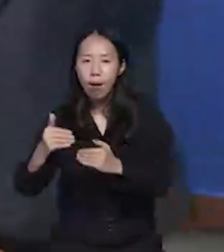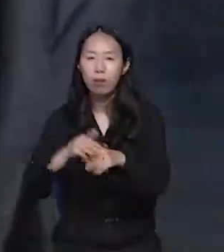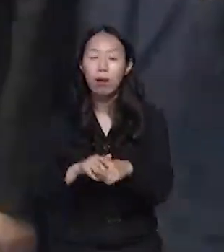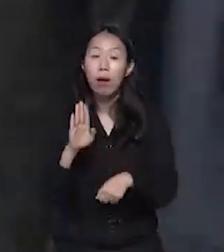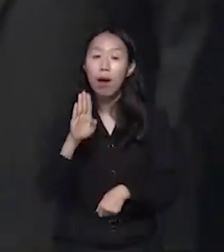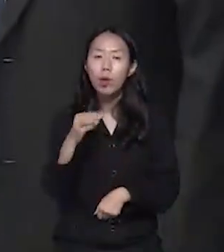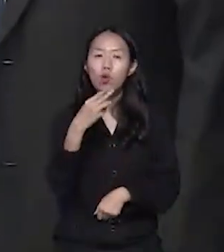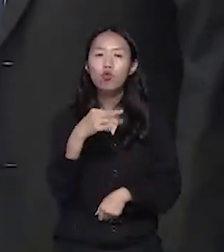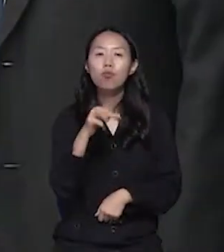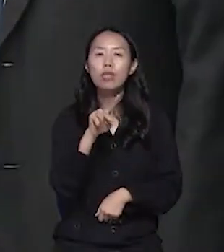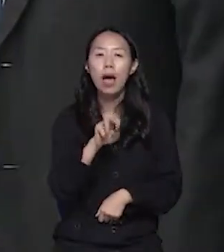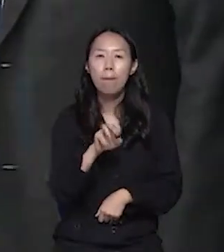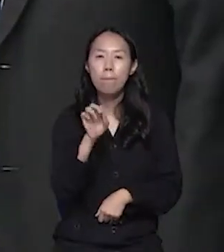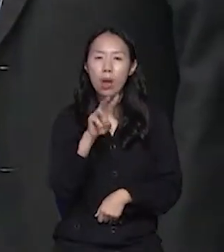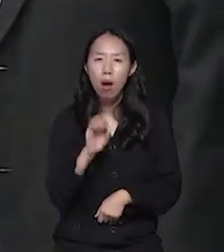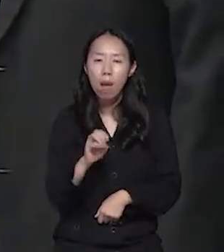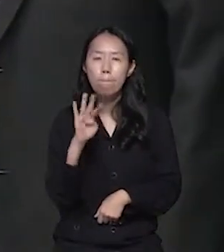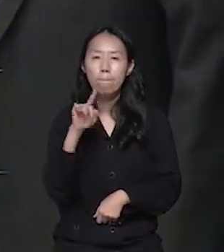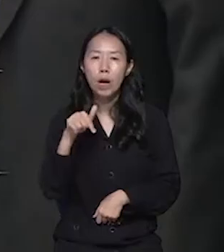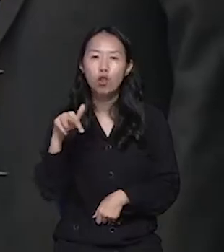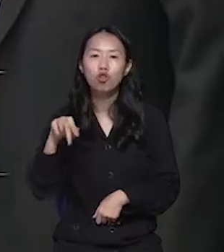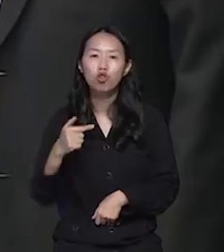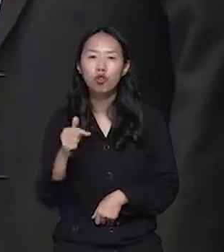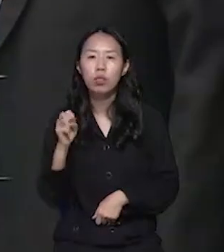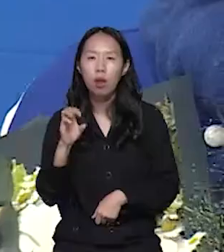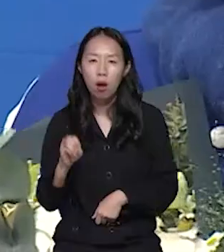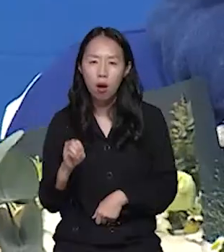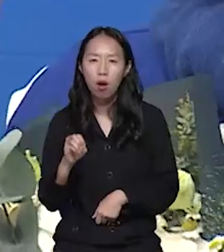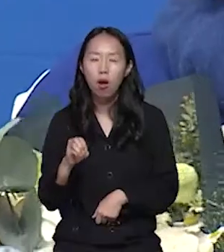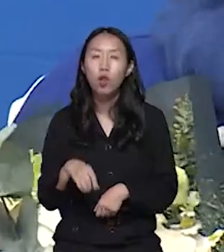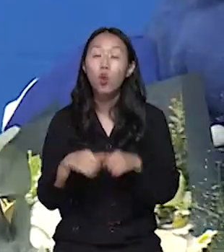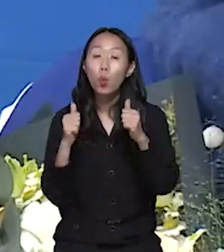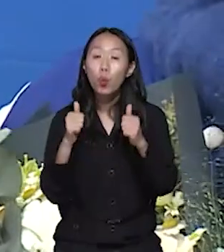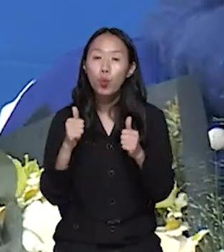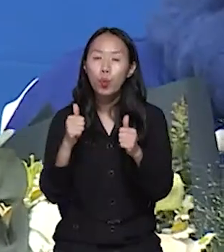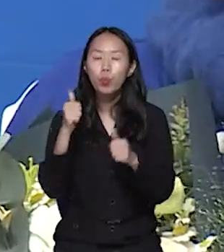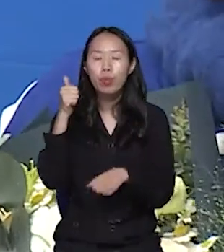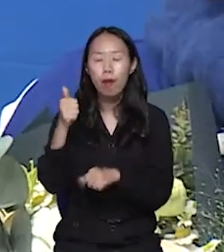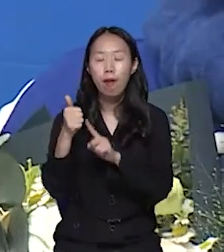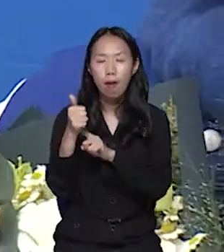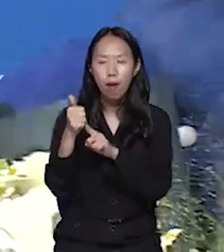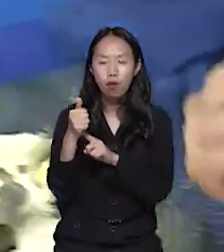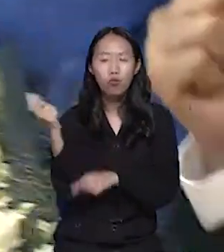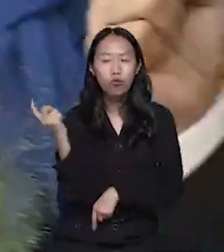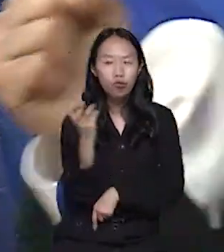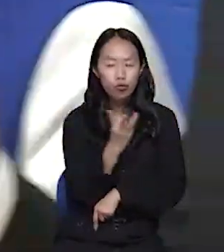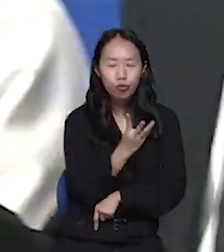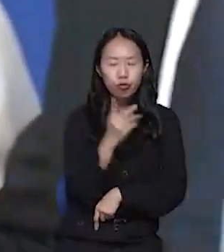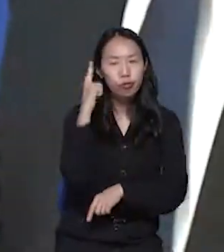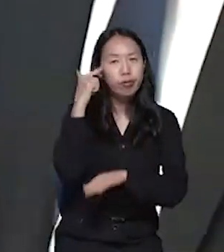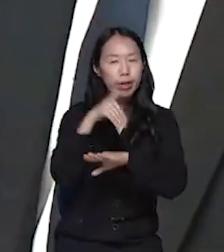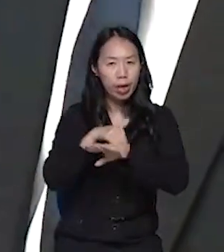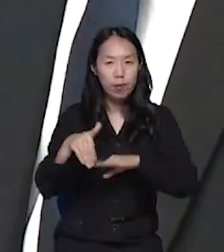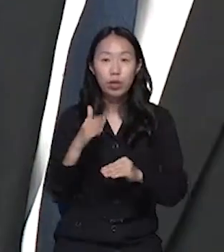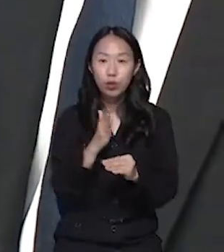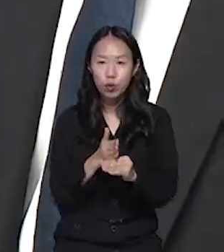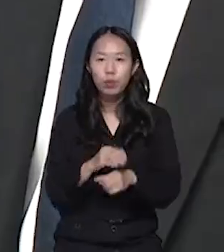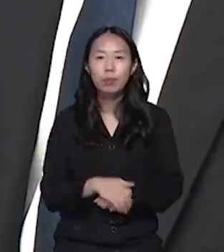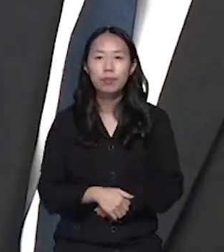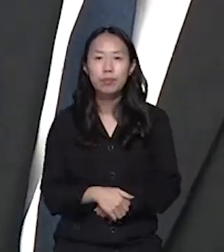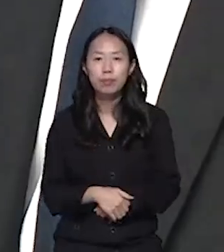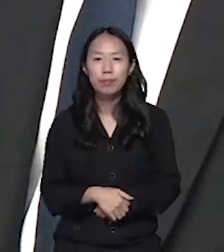후보는 정대정 부장검사 거론되고 있습니다 KBC